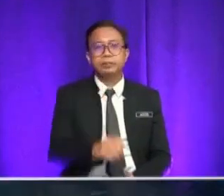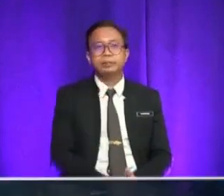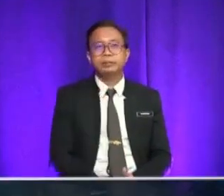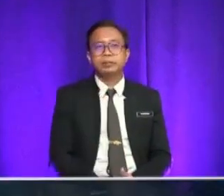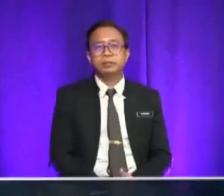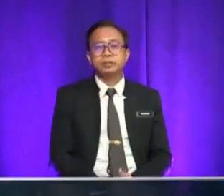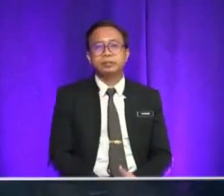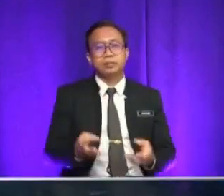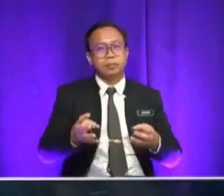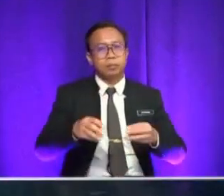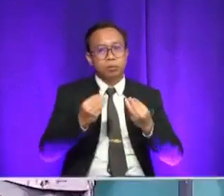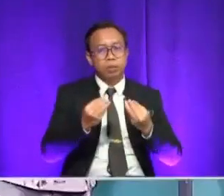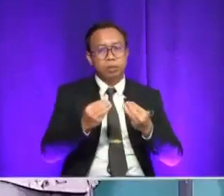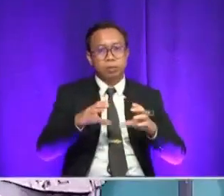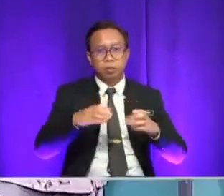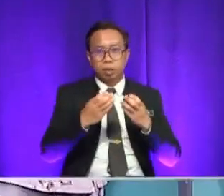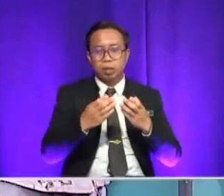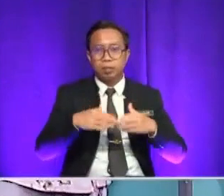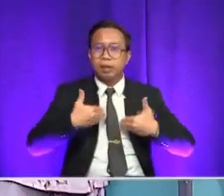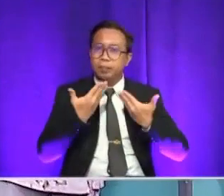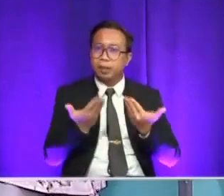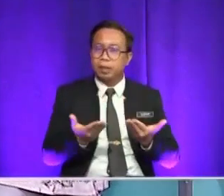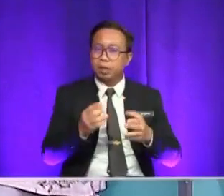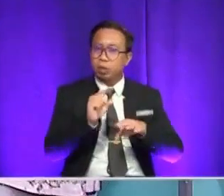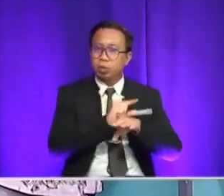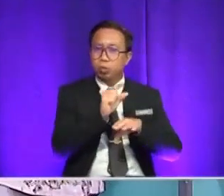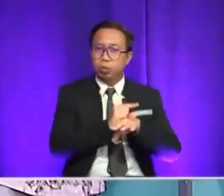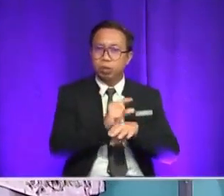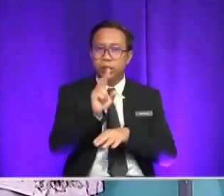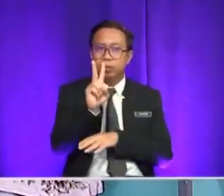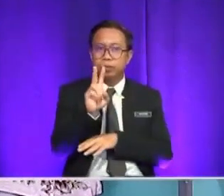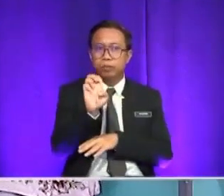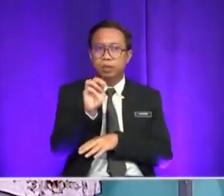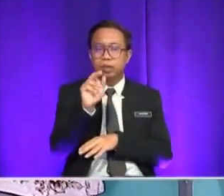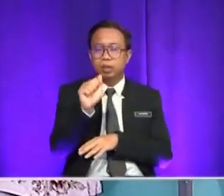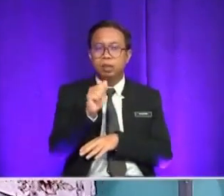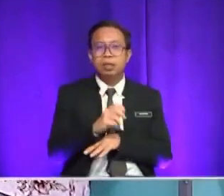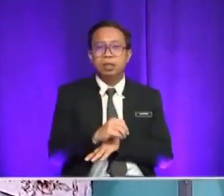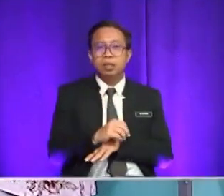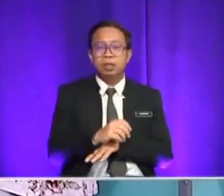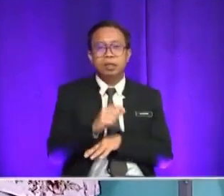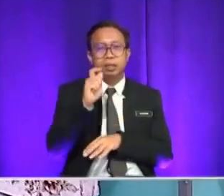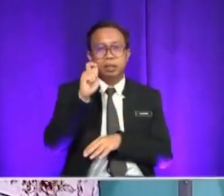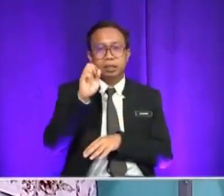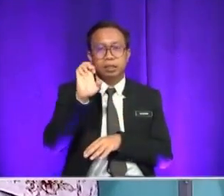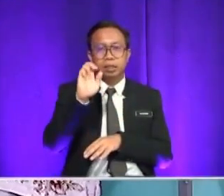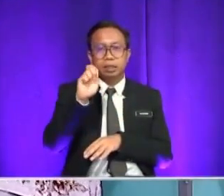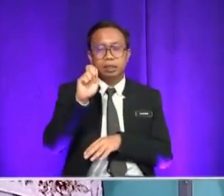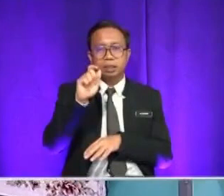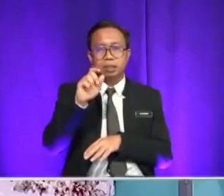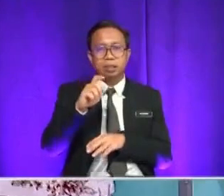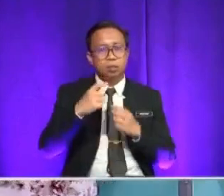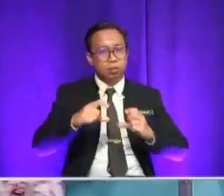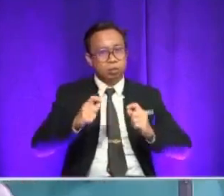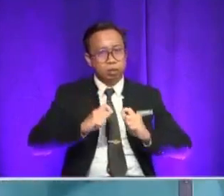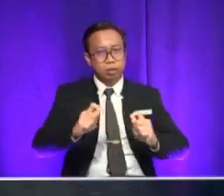kita nak laraskan jarum penunjuk pada ukuran infinity ni, kita kena menggunakan pena ujian. Okey, dalam bahasa Inggeris test pen lah. Okey, kat mana nak laraskan